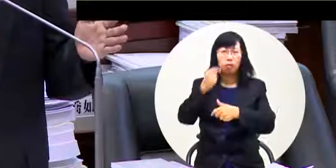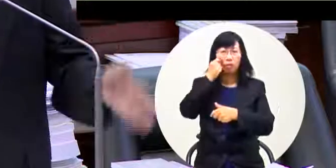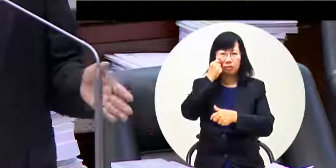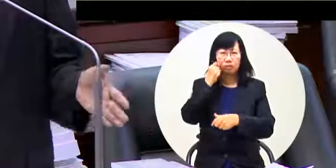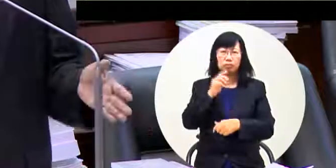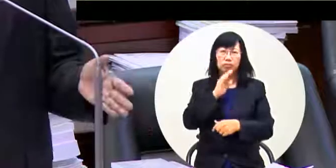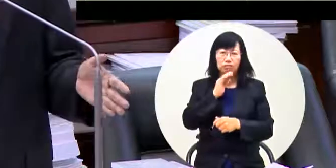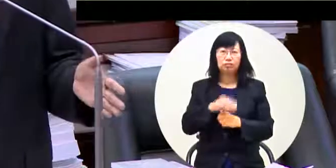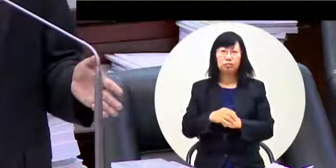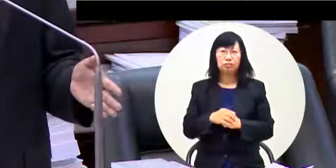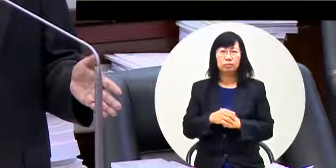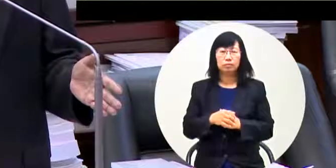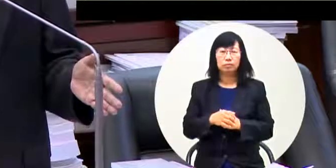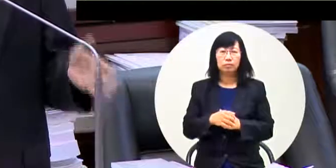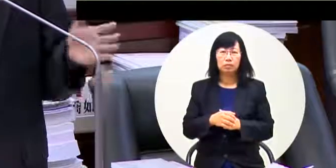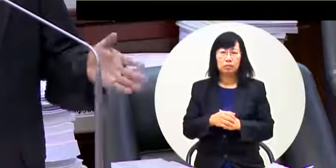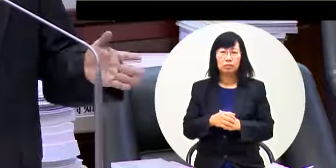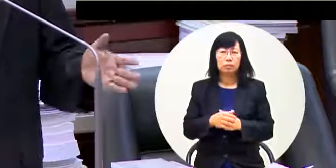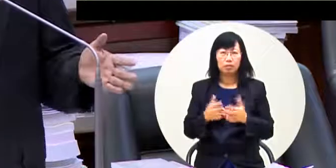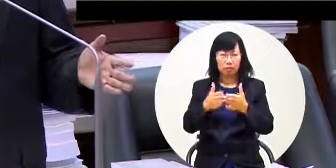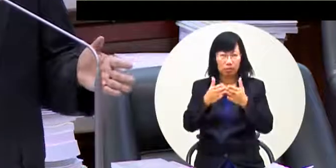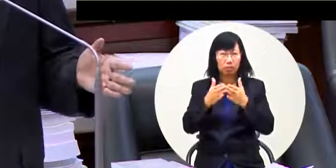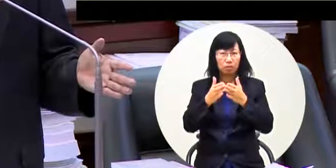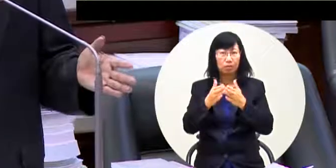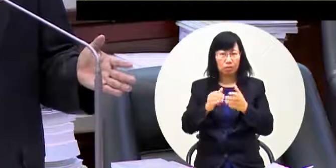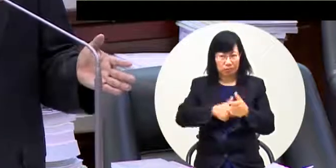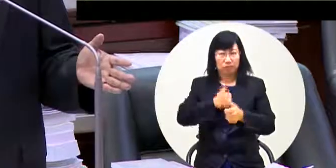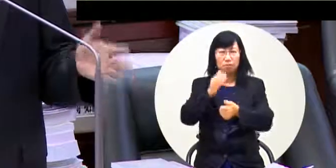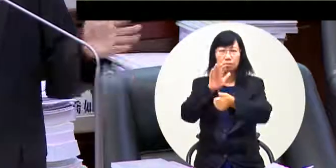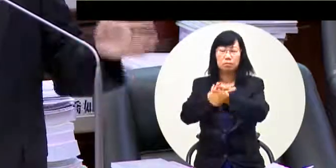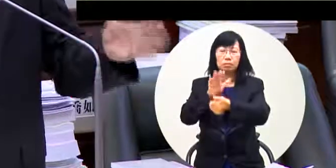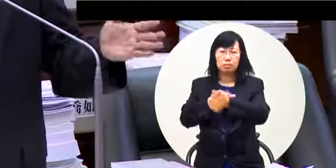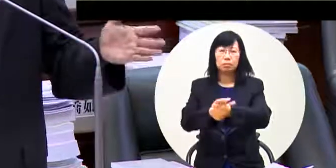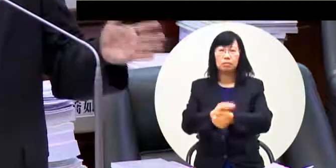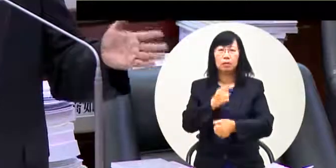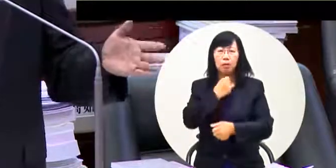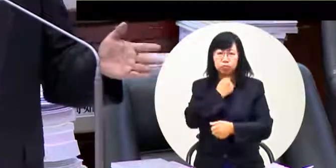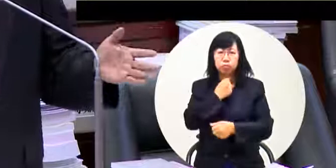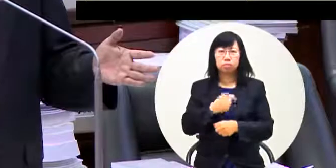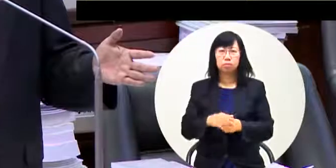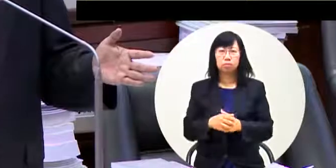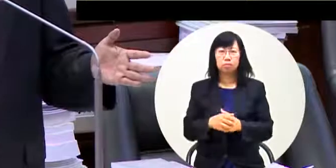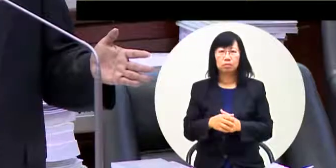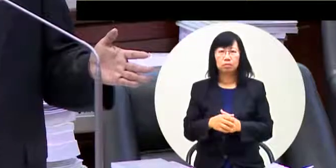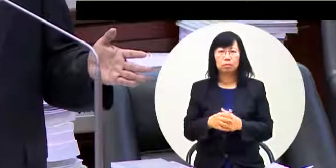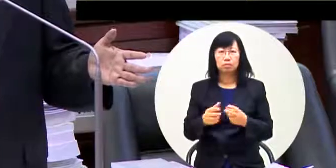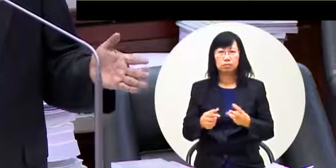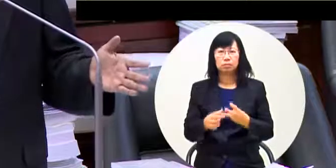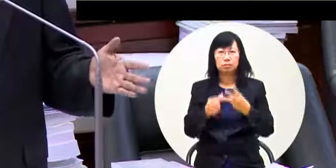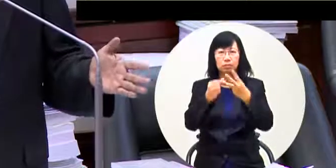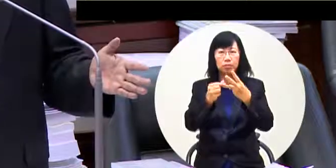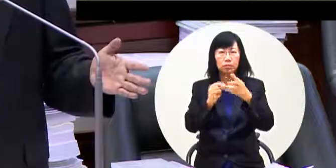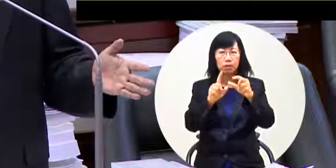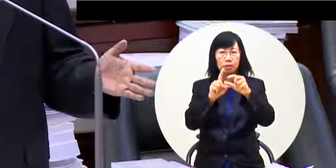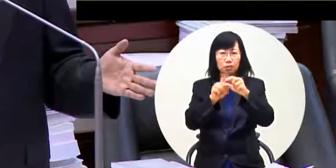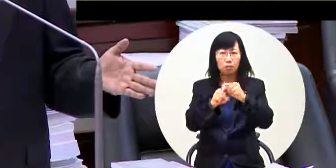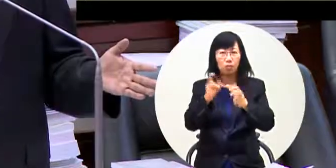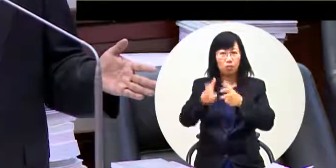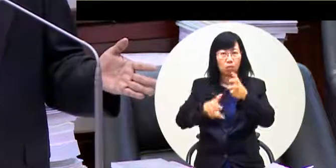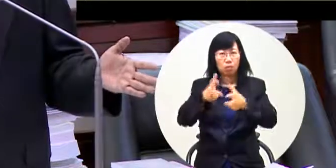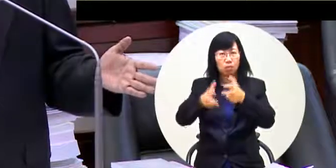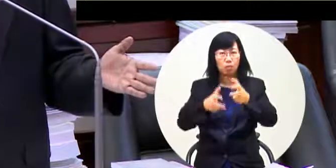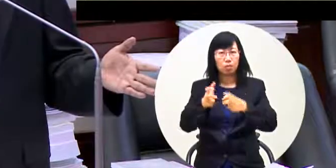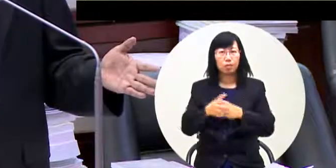上来做协助的。第三个，我们举中油为例，我们最近中